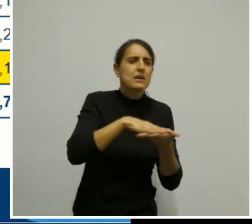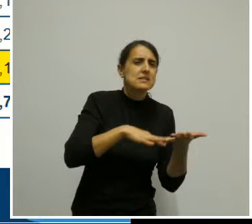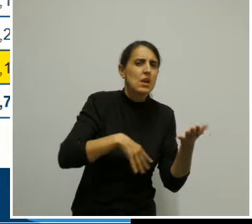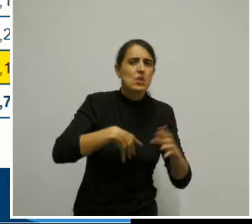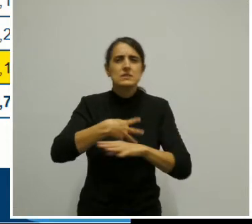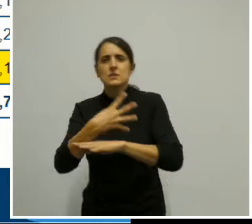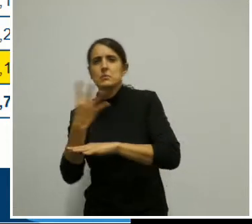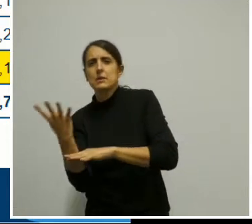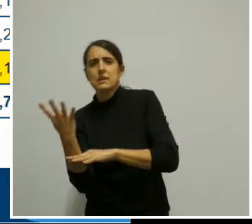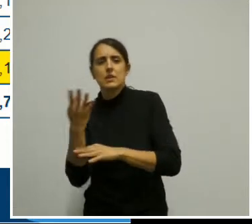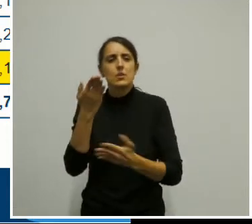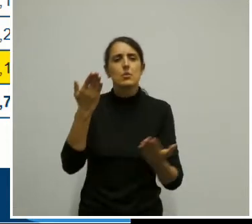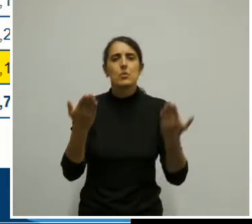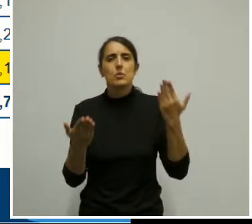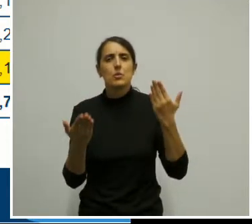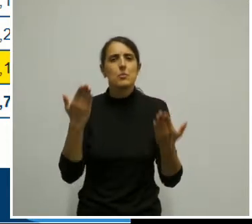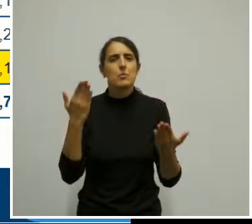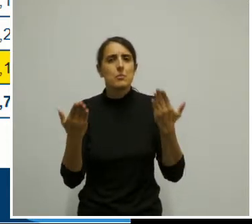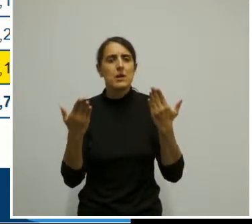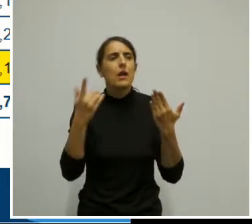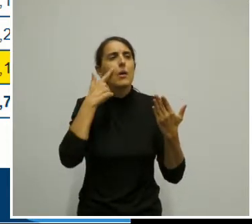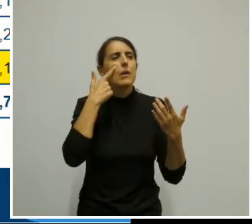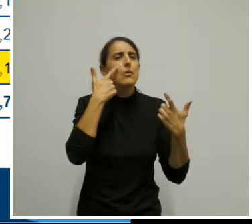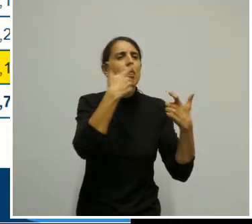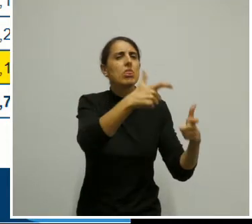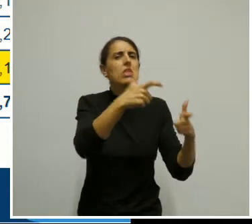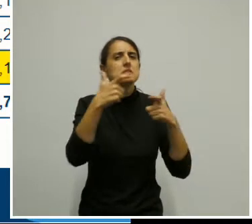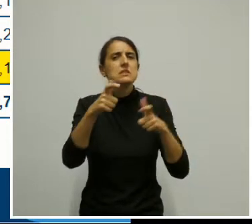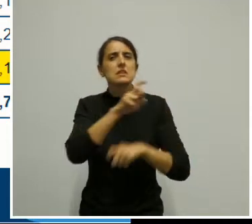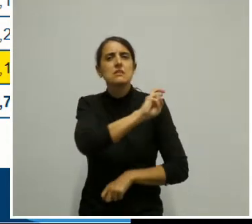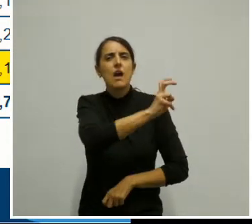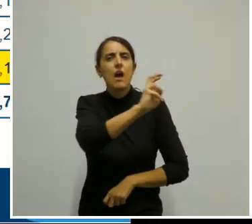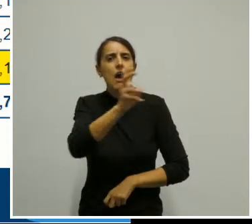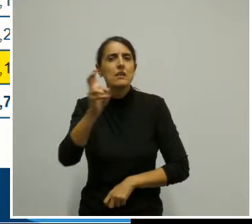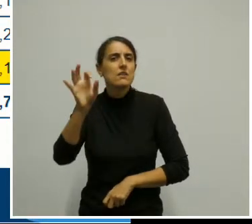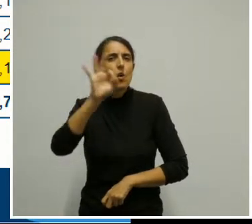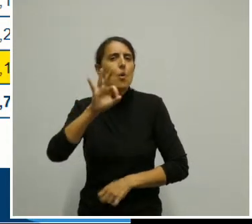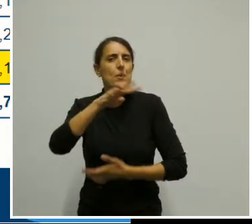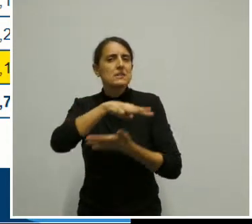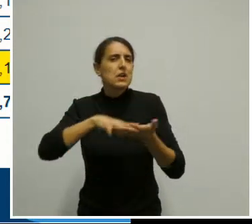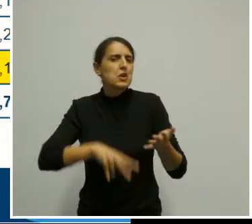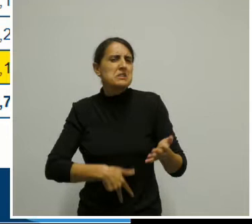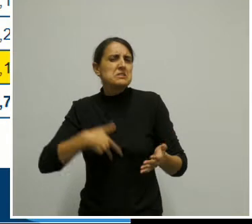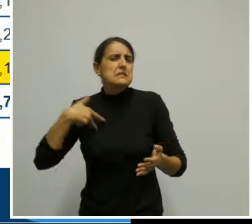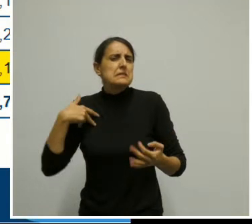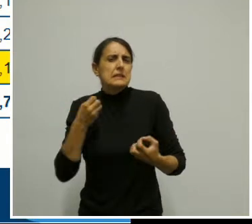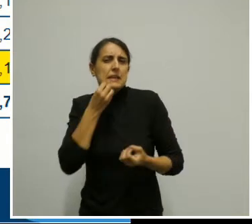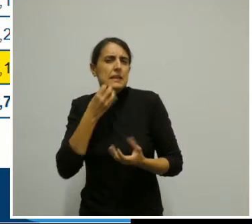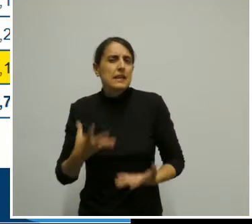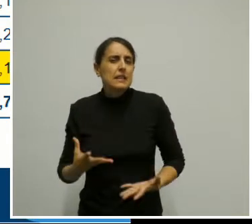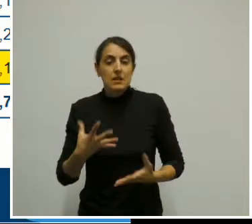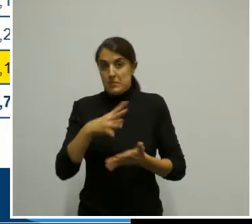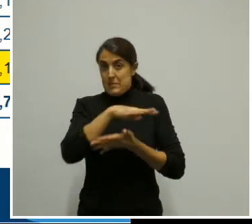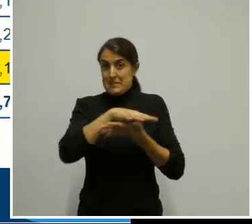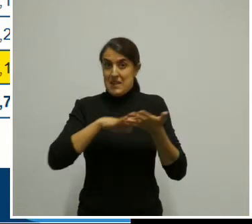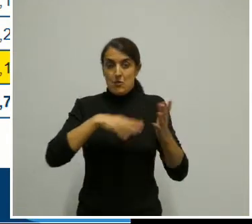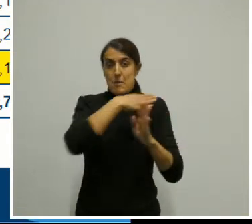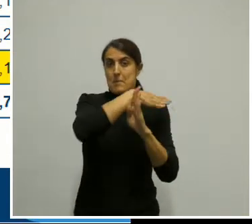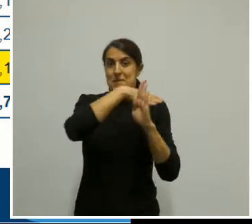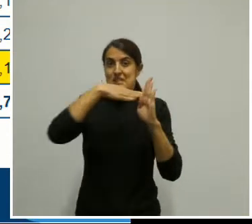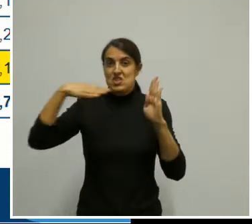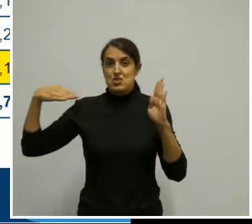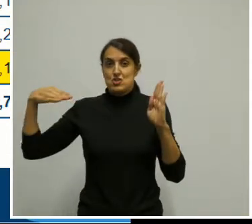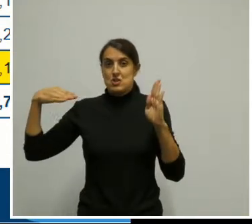comparar respecte a altres districtes o respecte a Barcelona. Sí, Barcelona a la mitjana és